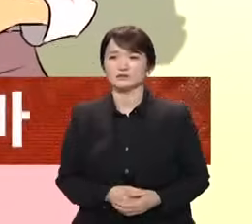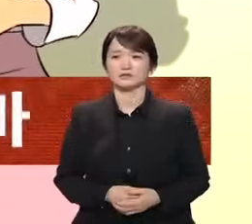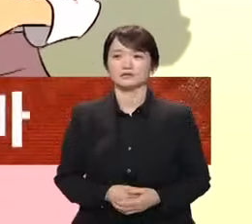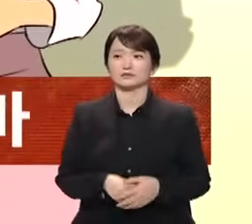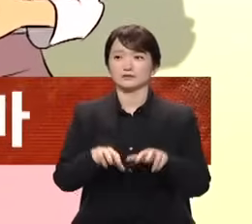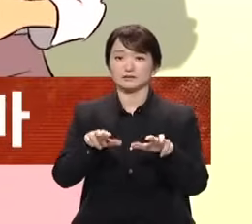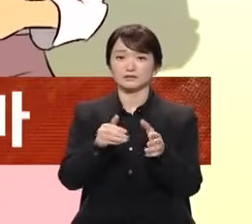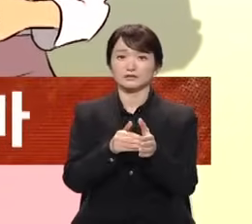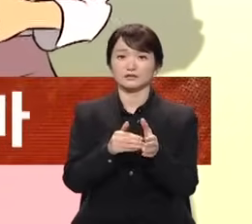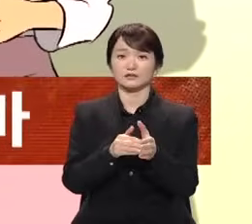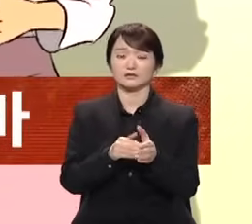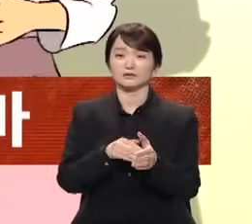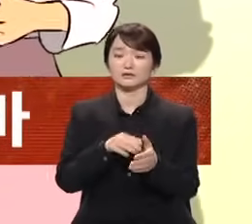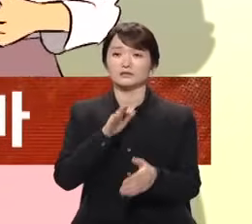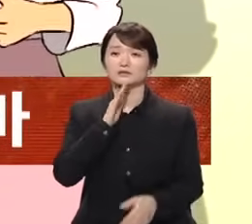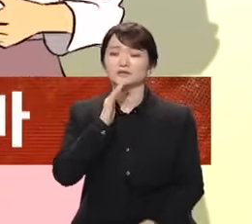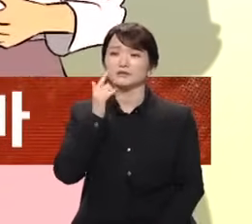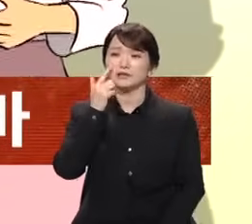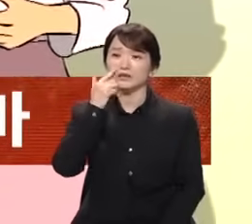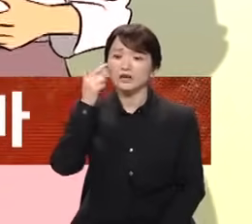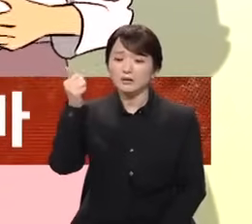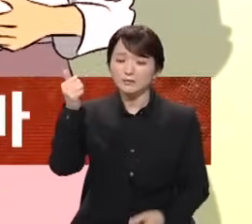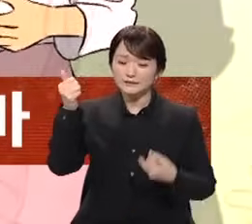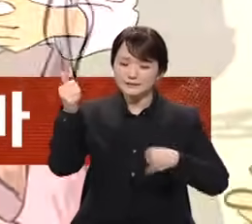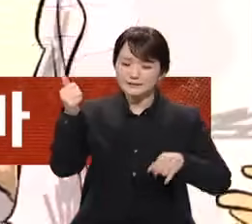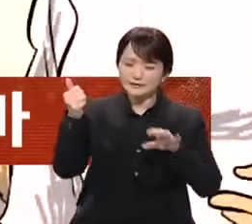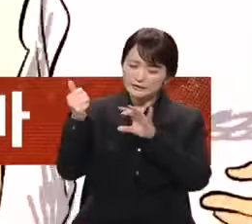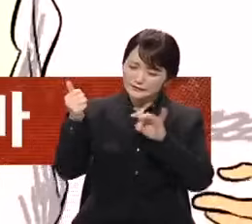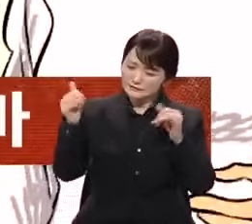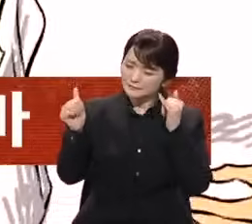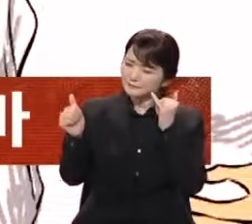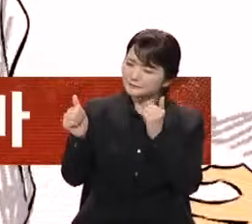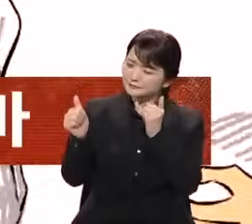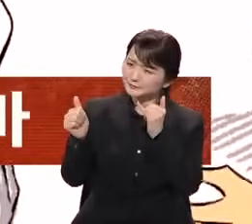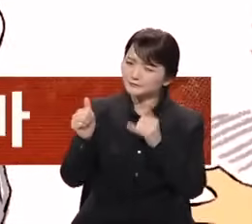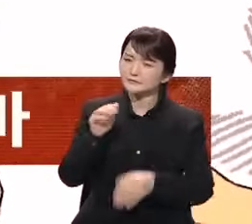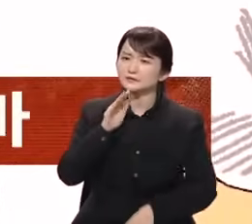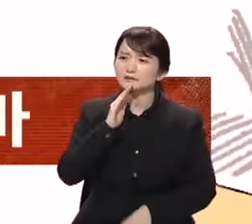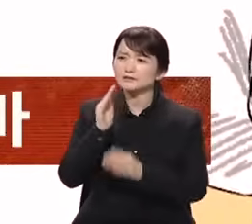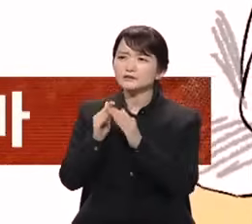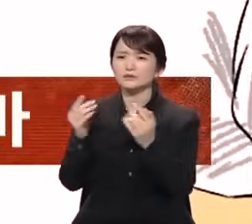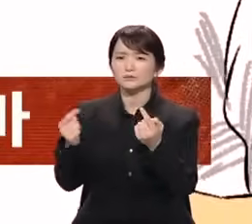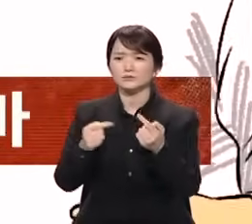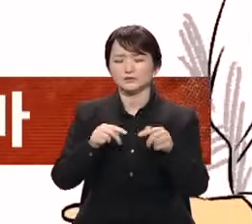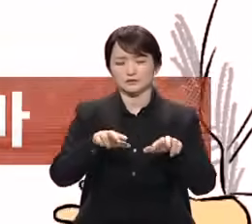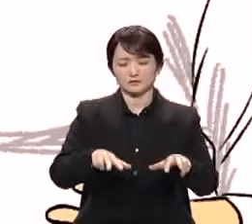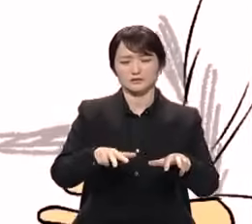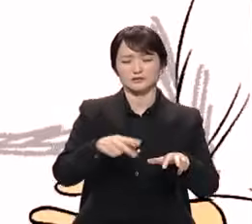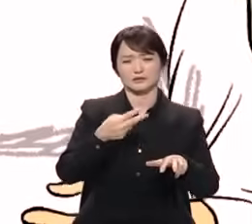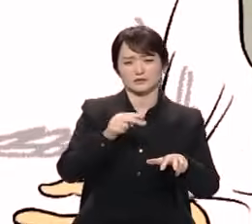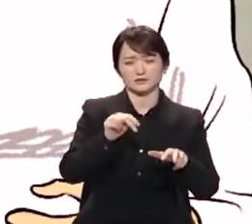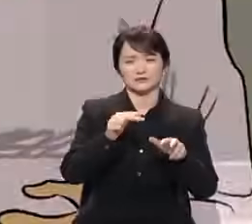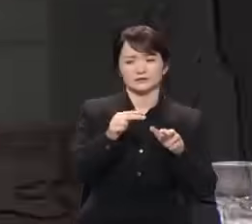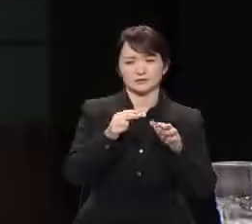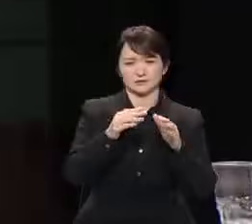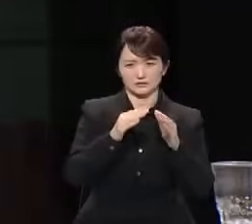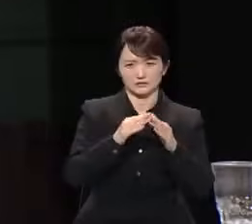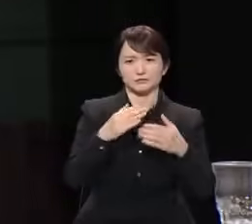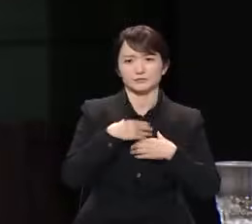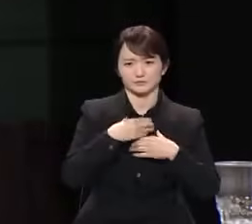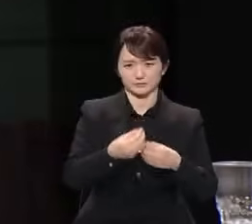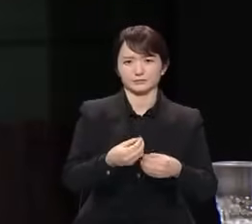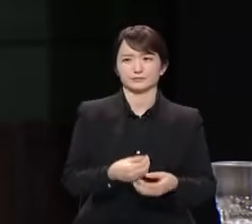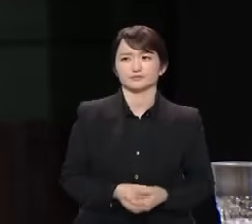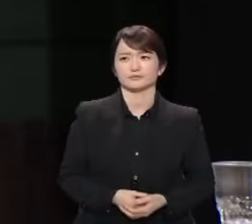뒤로 지금까지 친정아버지랑만 가끔 연락하고 있고 이제는 친정보다 시가가 편할 지경이라고 합니다. 그런데 그래도 계속